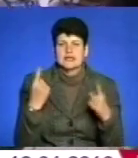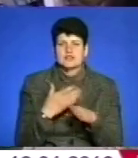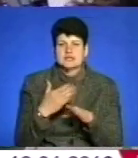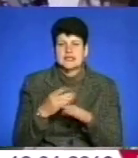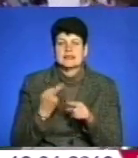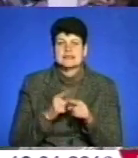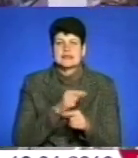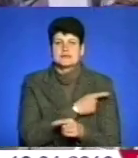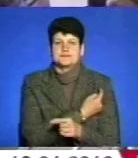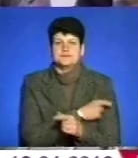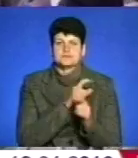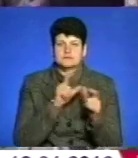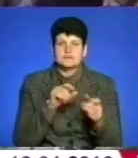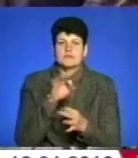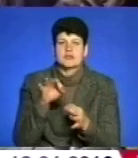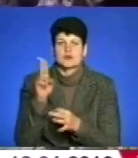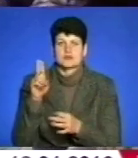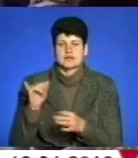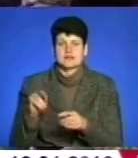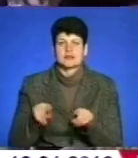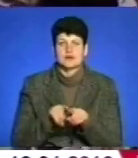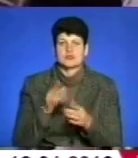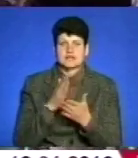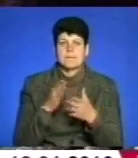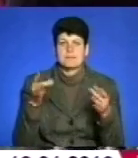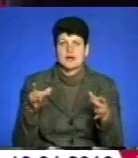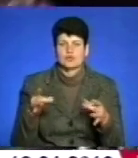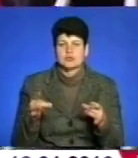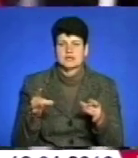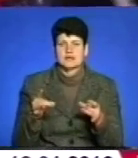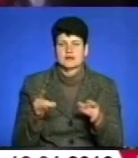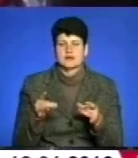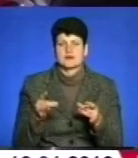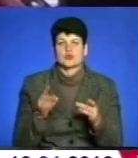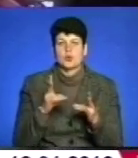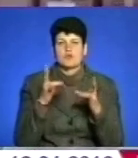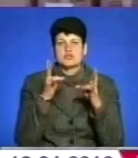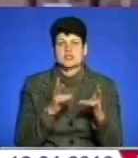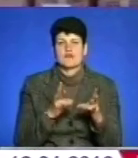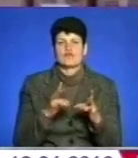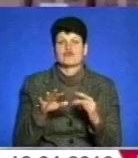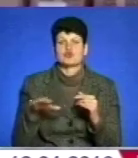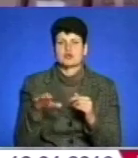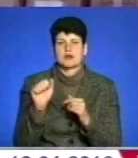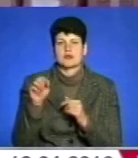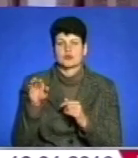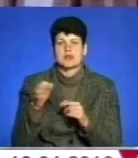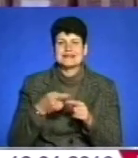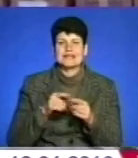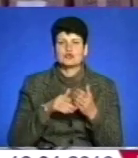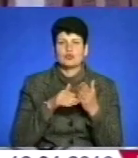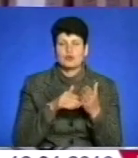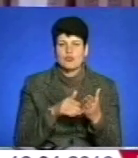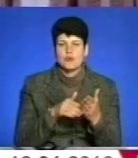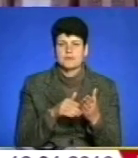госпіталів, лікарень, сиротинців. Також є пакунки, які адресовані постраждалим в зоні АТО. Ця допомога, яка прийшла від